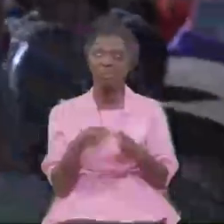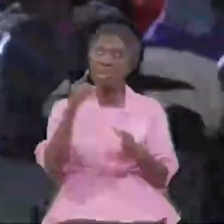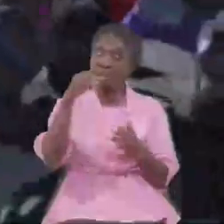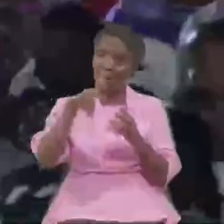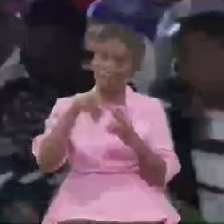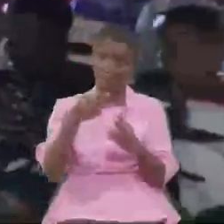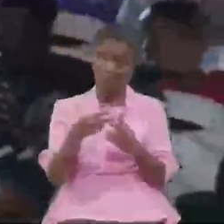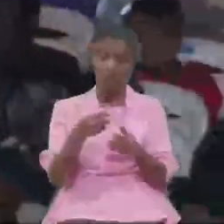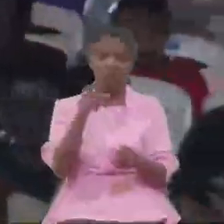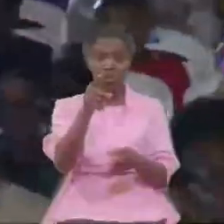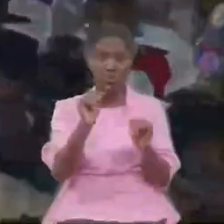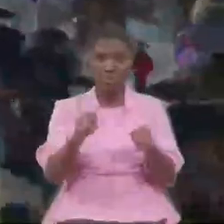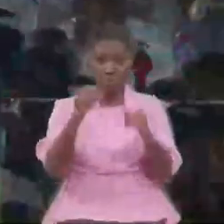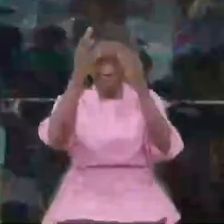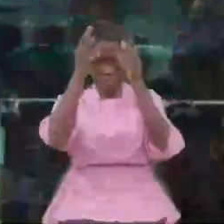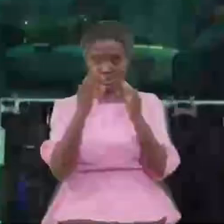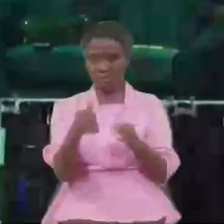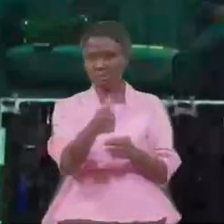Et vous allez décider.